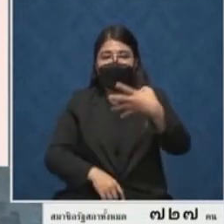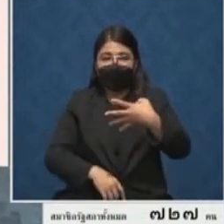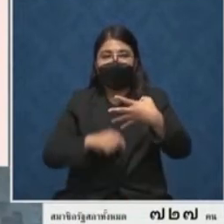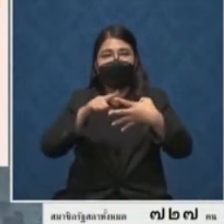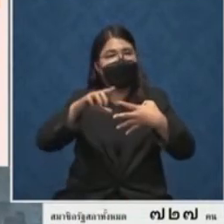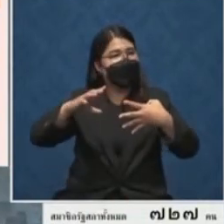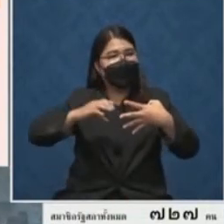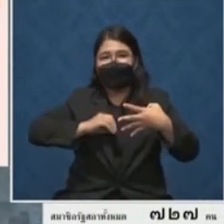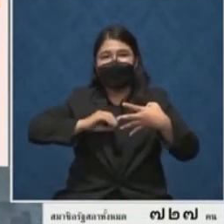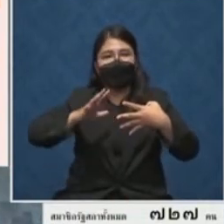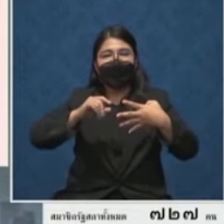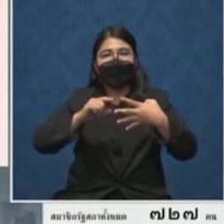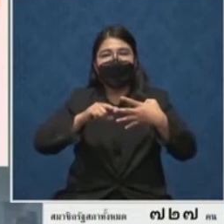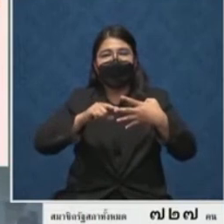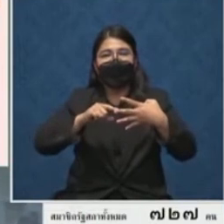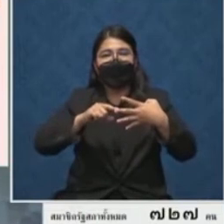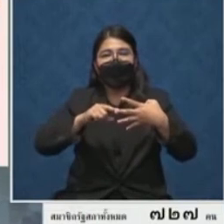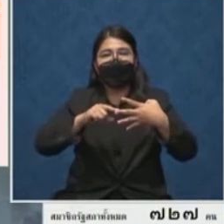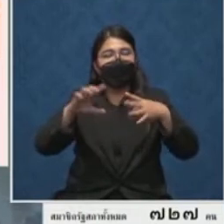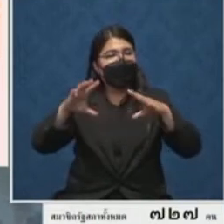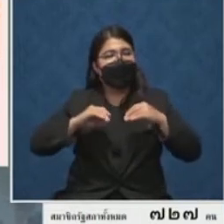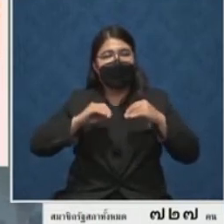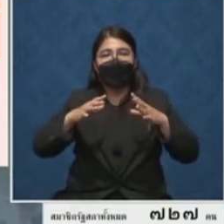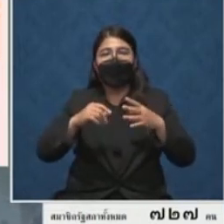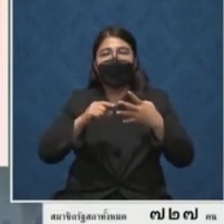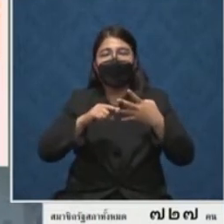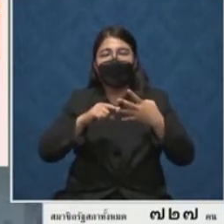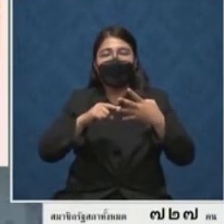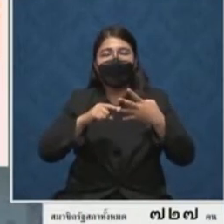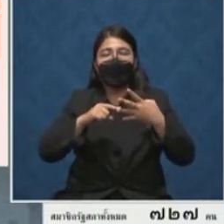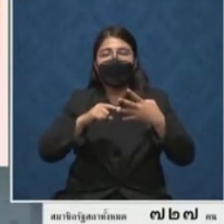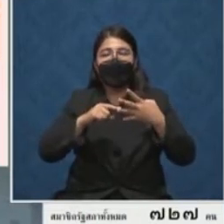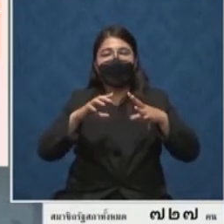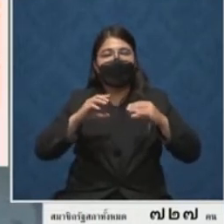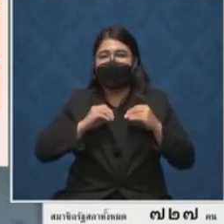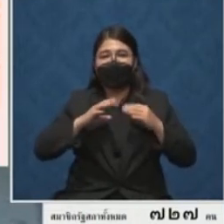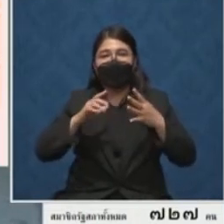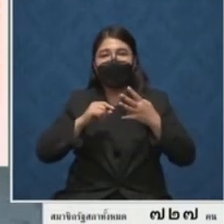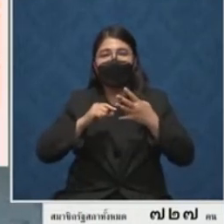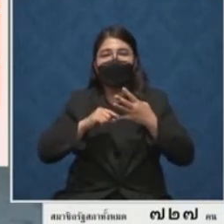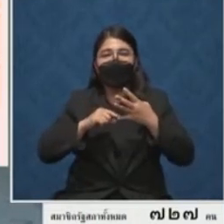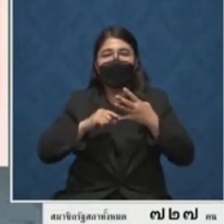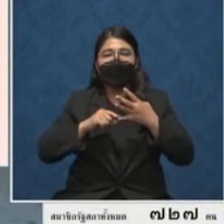ไม่รับหลักการ3ไม่รับหลักการ4ไม่รับหลักการ